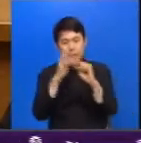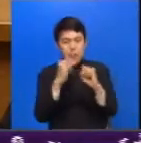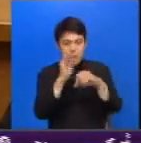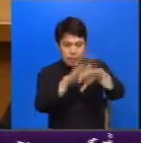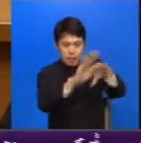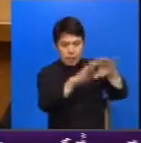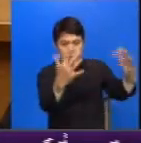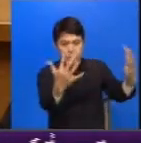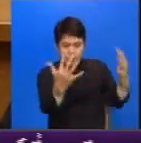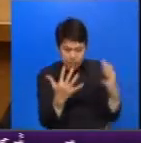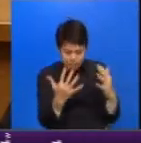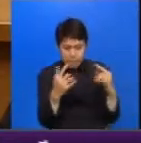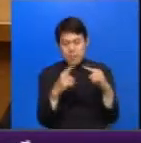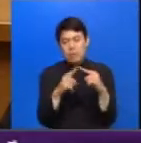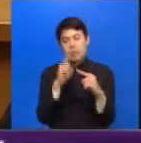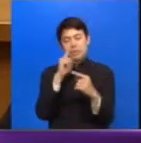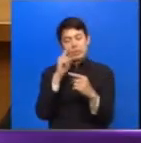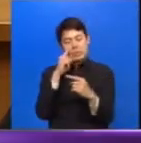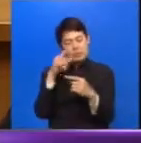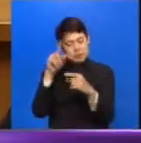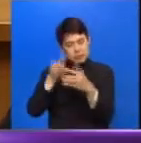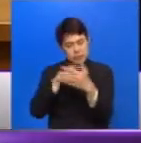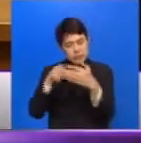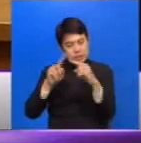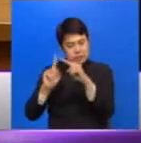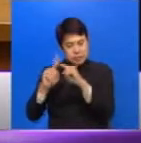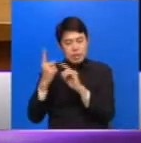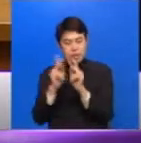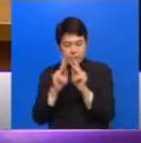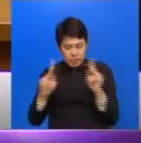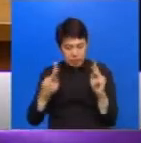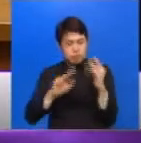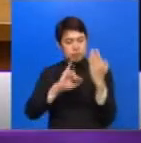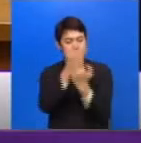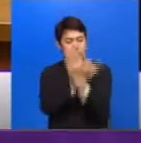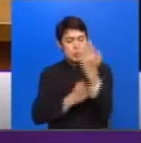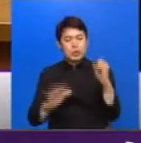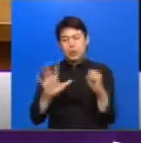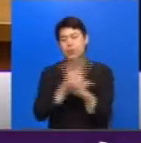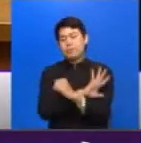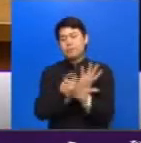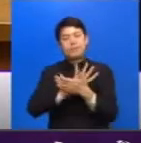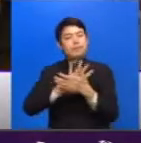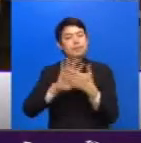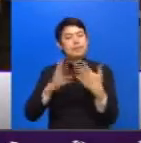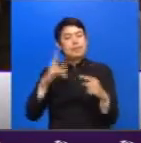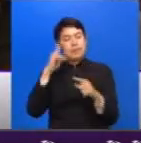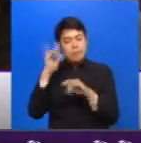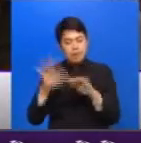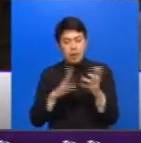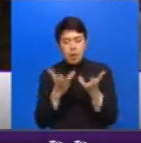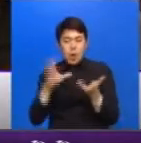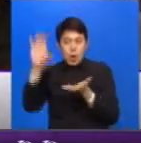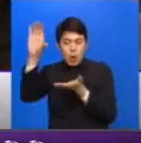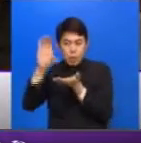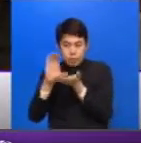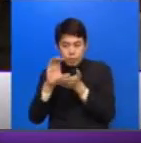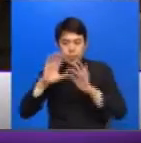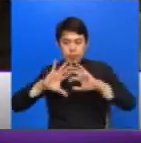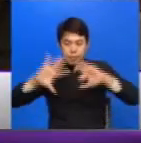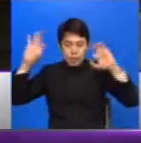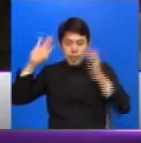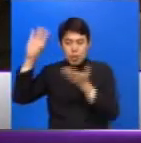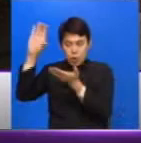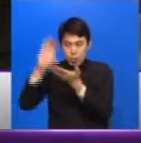การเลือกตั้งในทุกด้านและเตรียมกรรมการประจำหน่วยเลือกตั้งทั่วประเทศครบหมดแล้วโดยเตรียมของบประมาณจากรัฐบาล